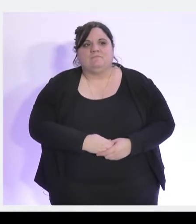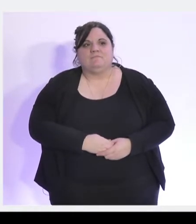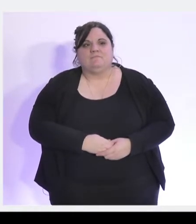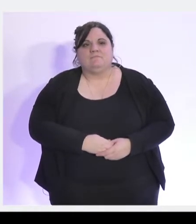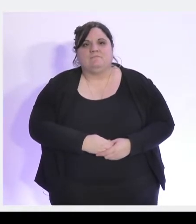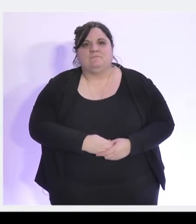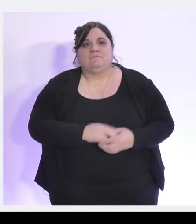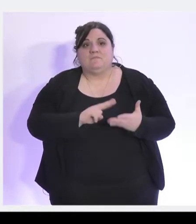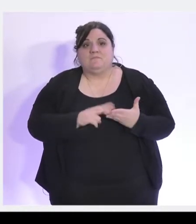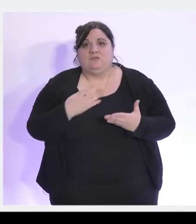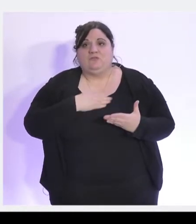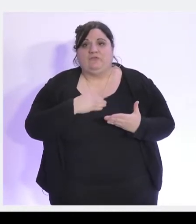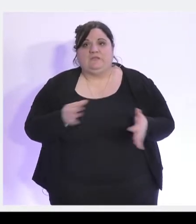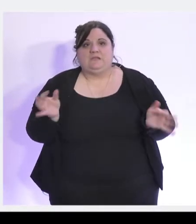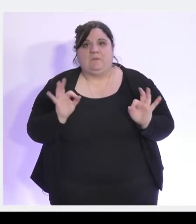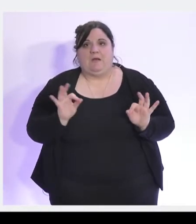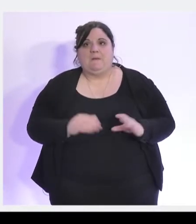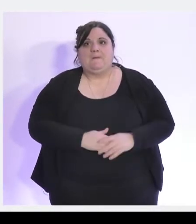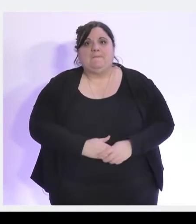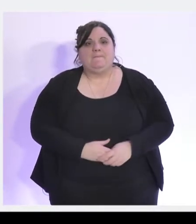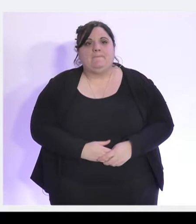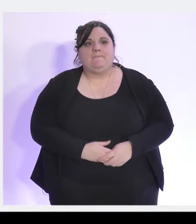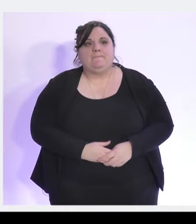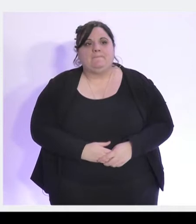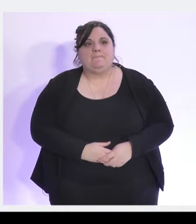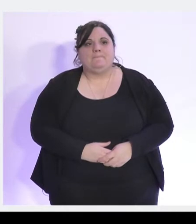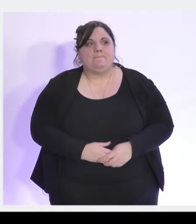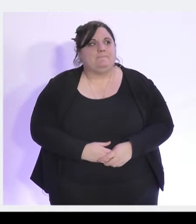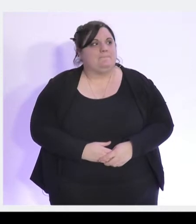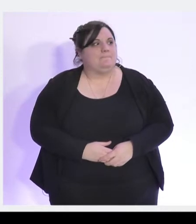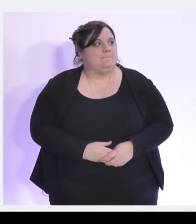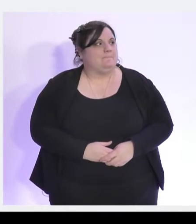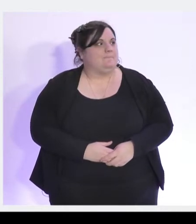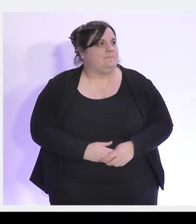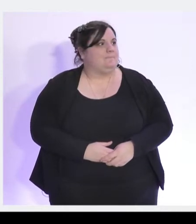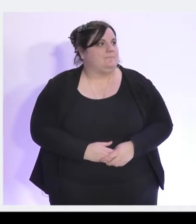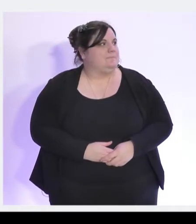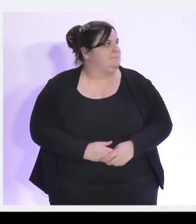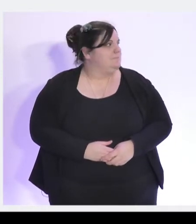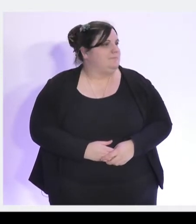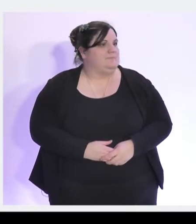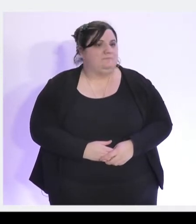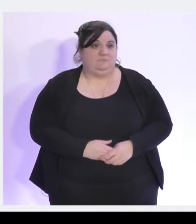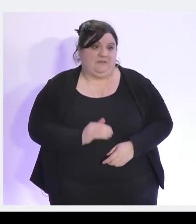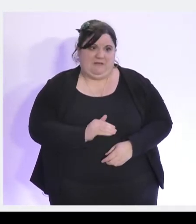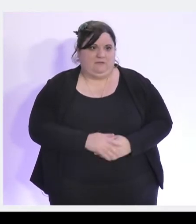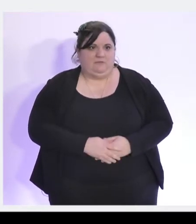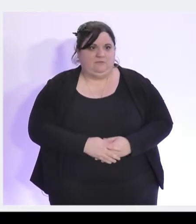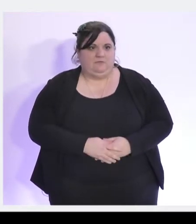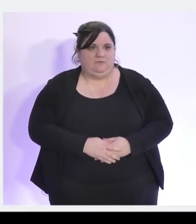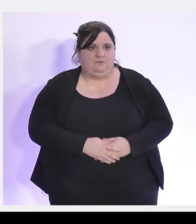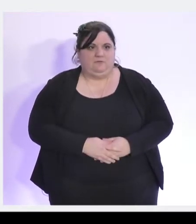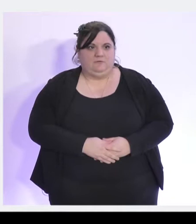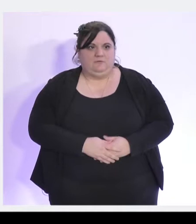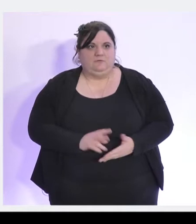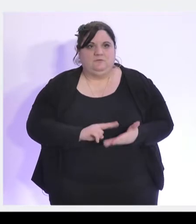une forme de handicap. Et nous devons nous assurer qu'elles peuvent profiter de tous leurs droits et vivre comme les